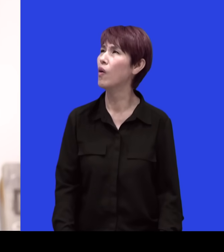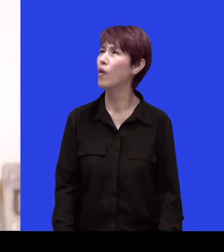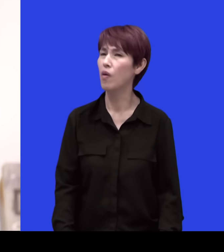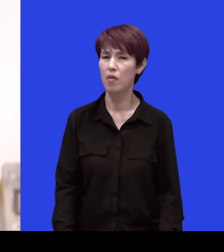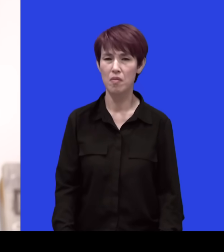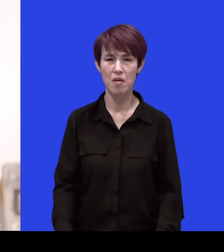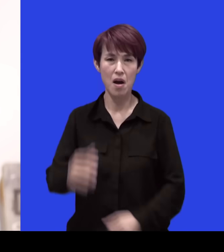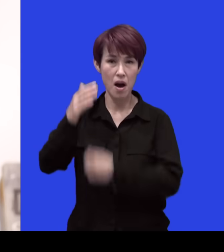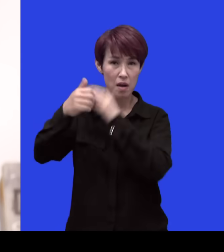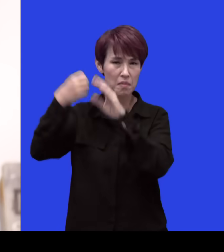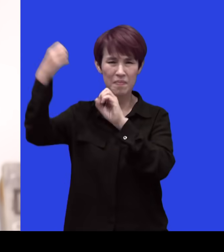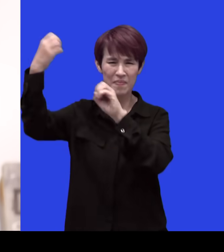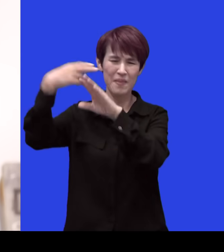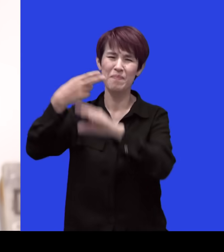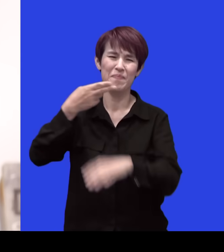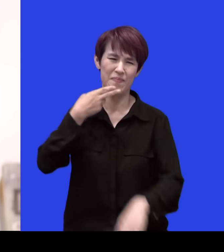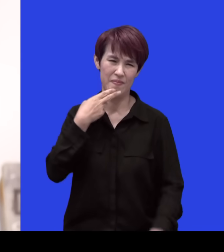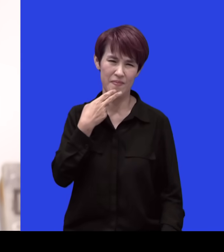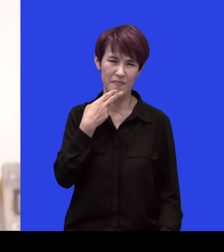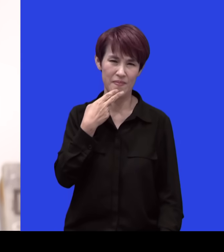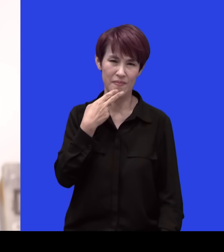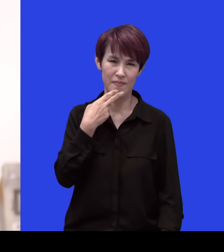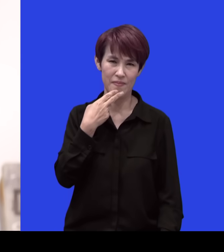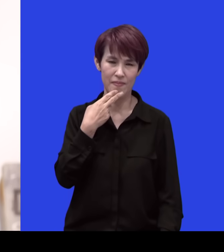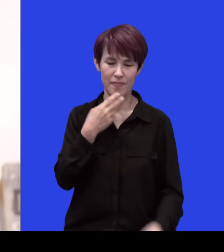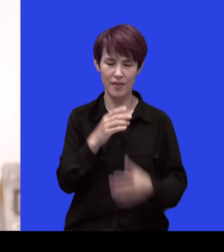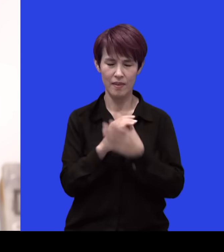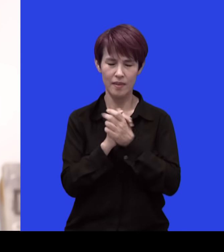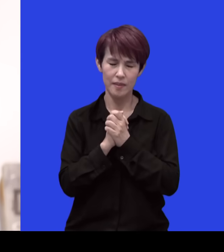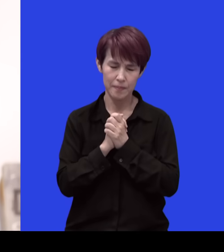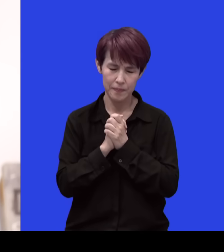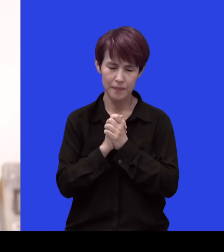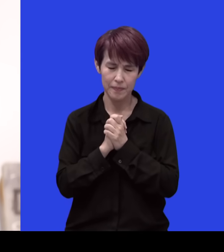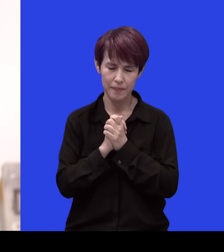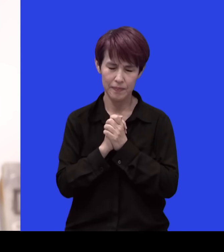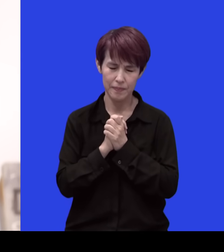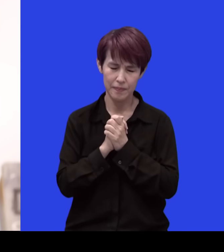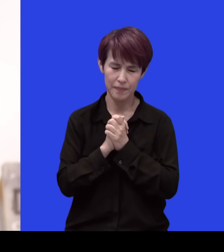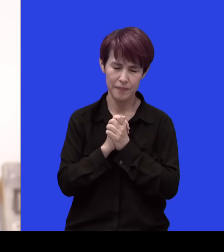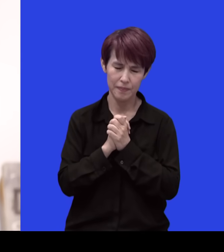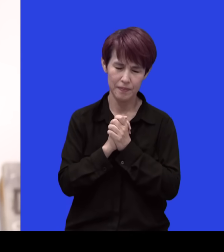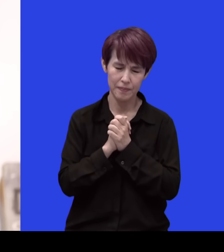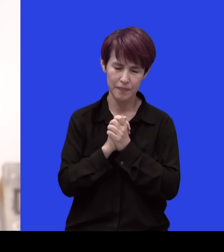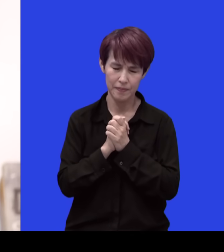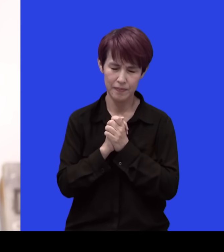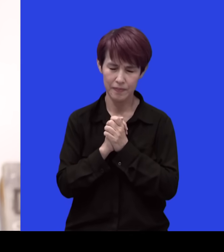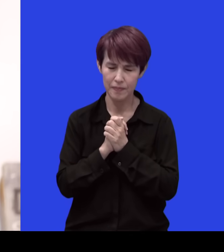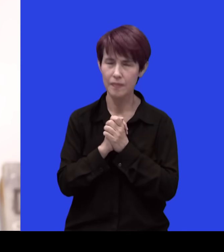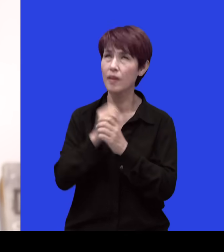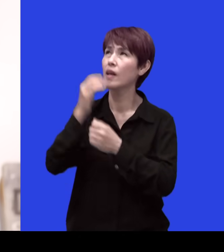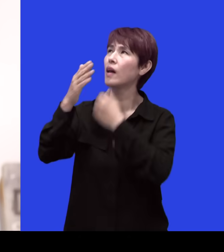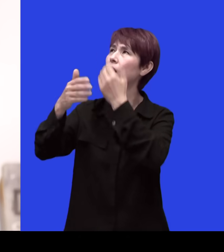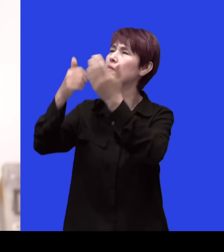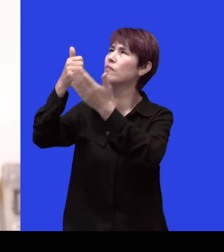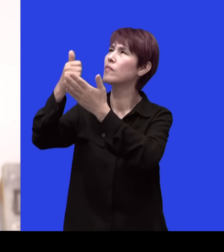아무 말씀 안 하시는데 제가 기도하면서 묵상하면서 왜 그러셨을까?